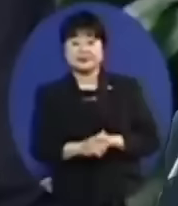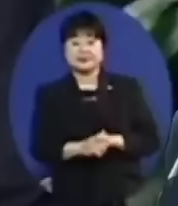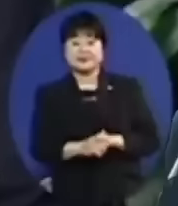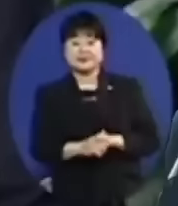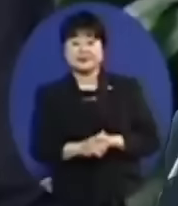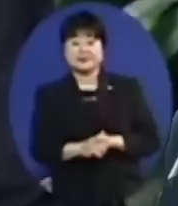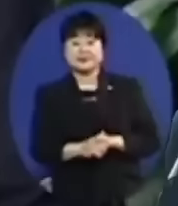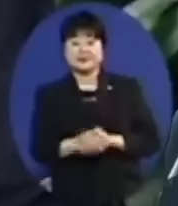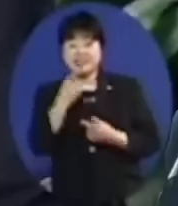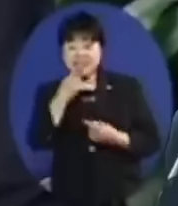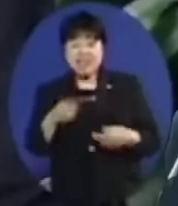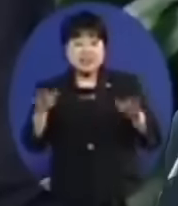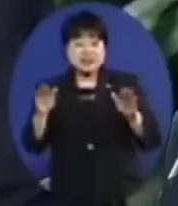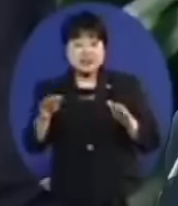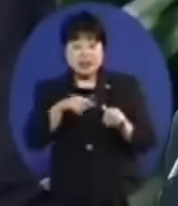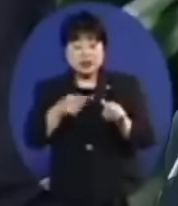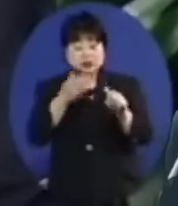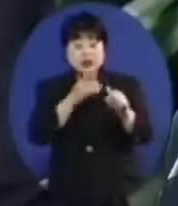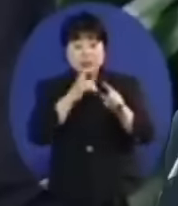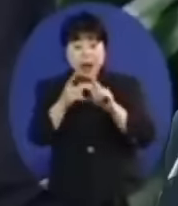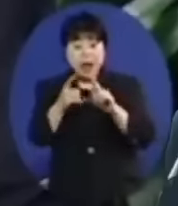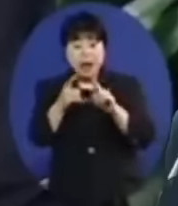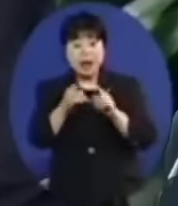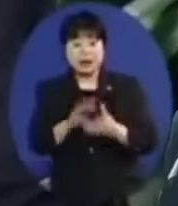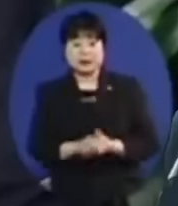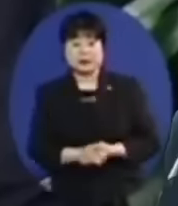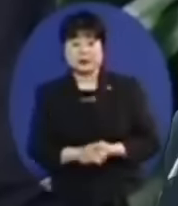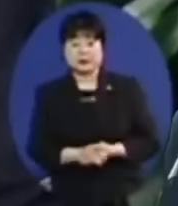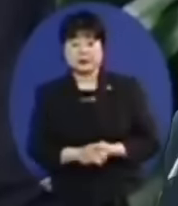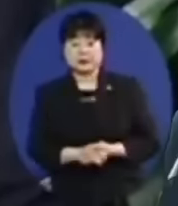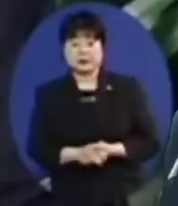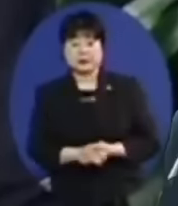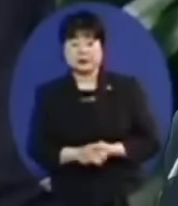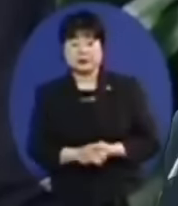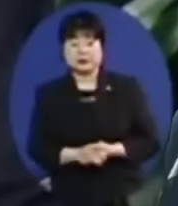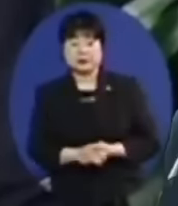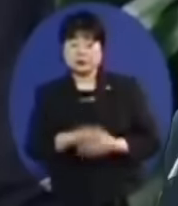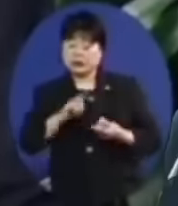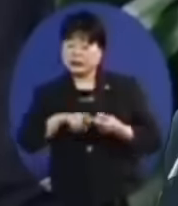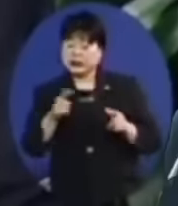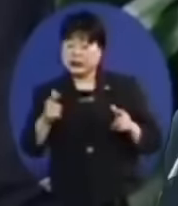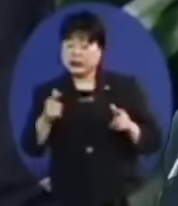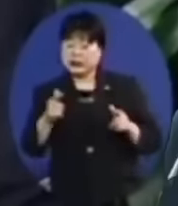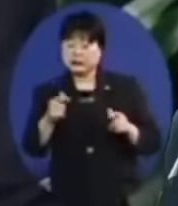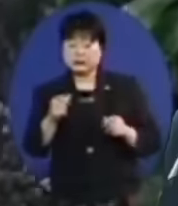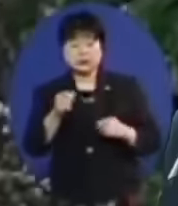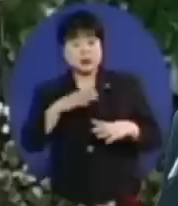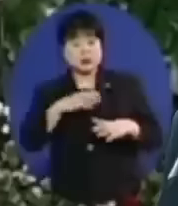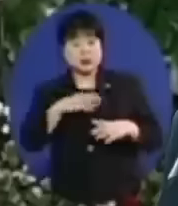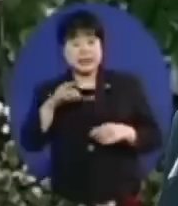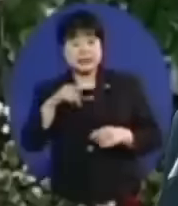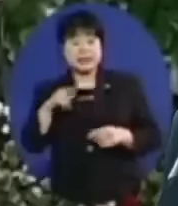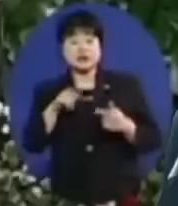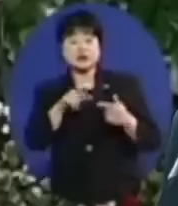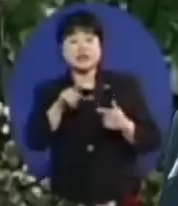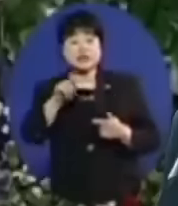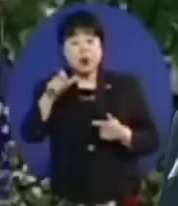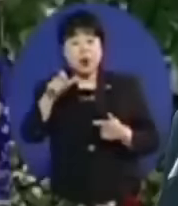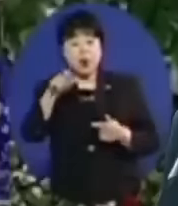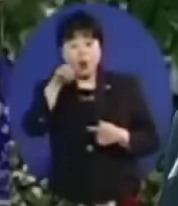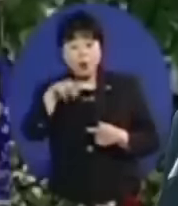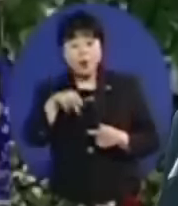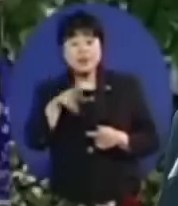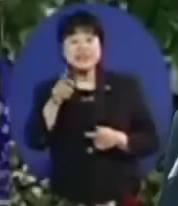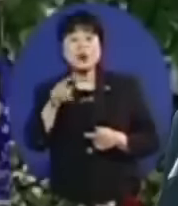그 천사가 하는 말은 자기 처지보다 틀린 말입니다. 사사기 6장 15절에 보면 그러나 기드온이